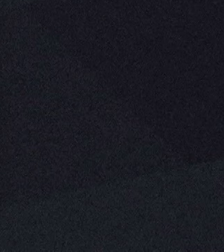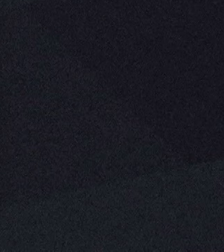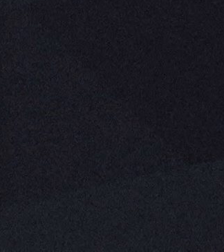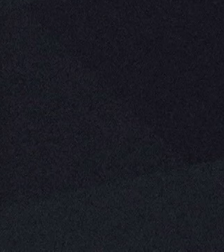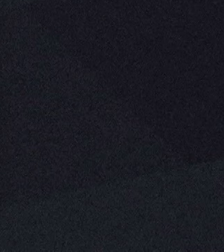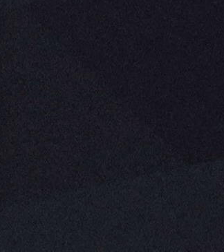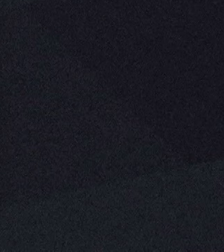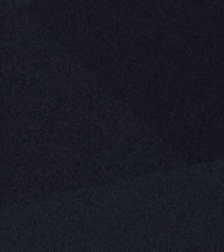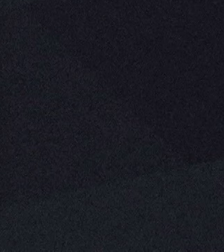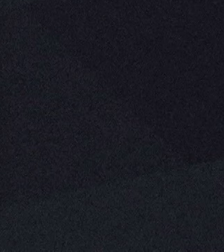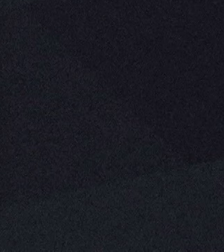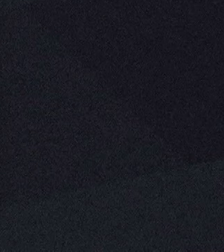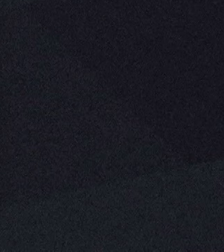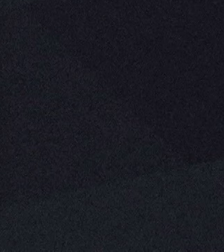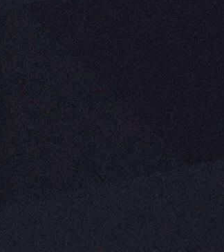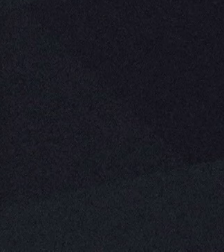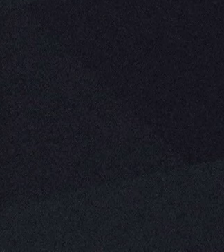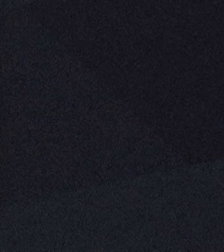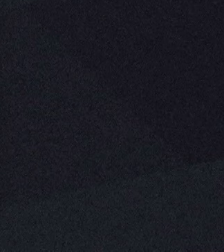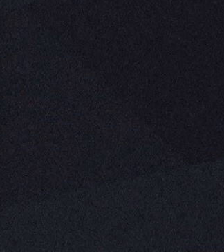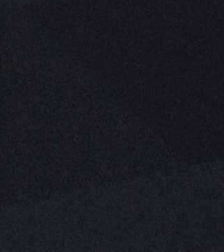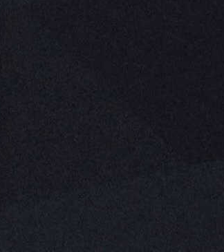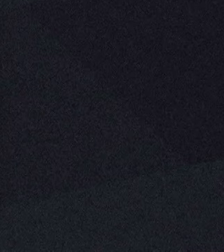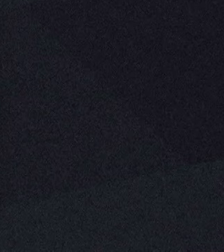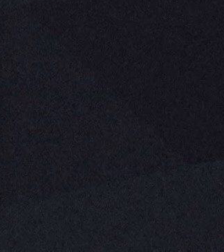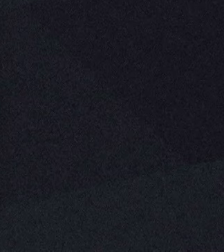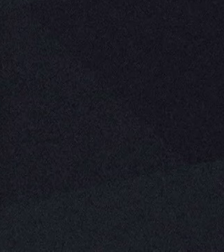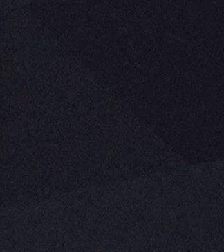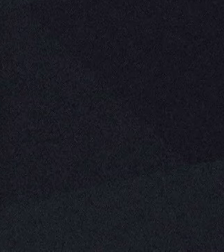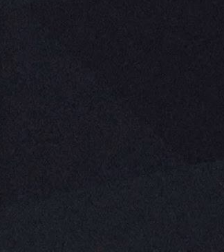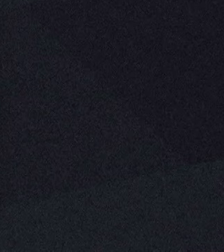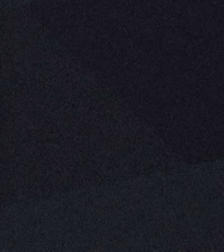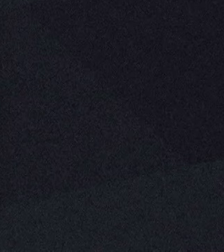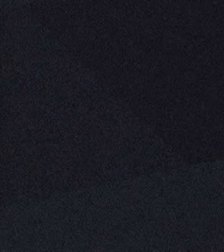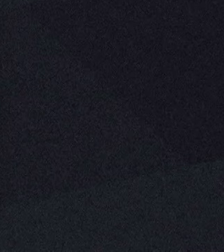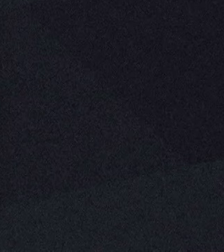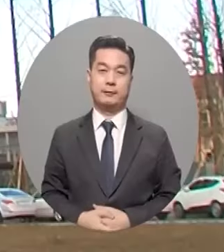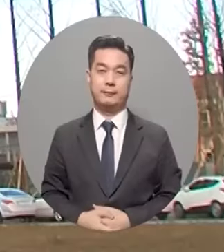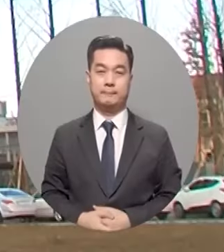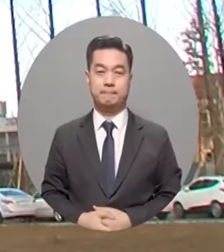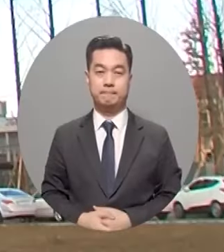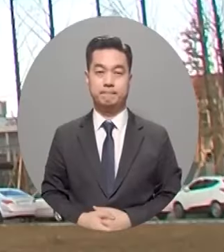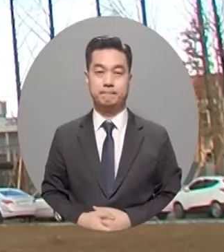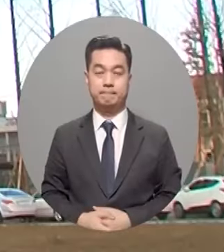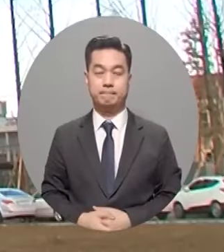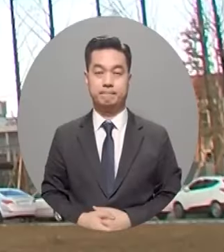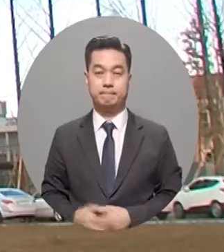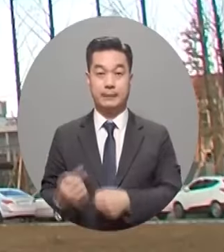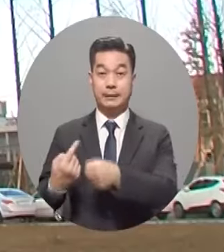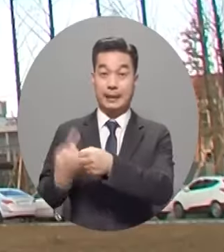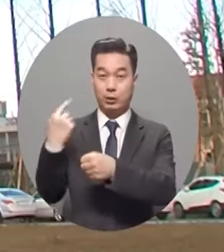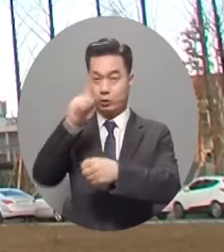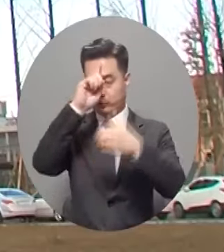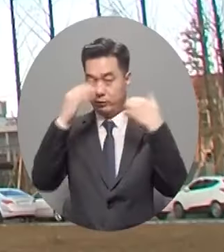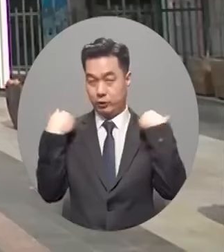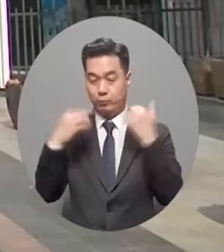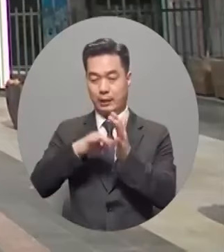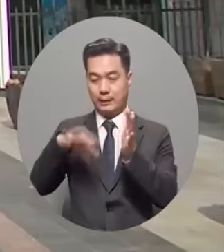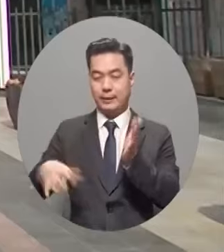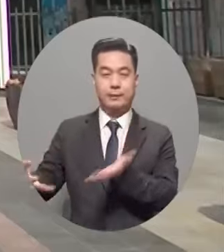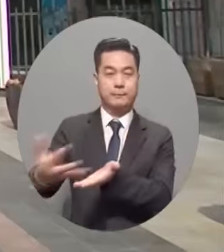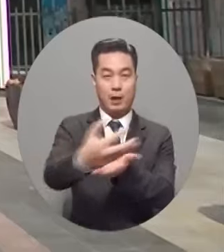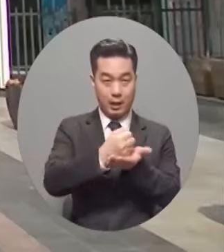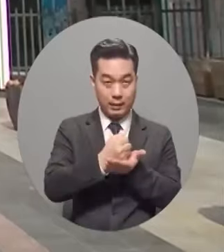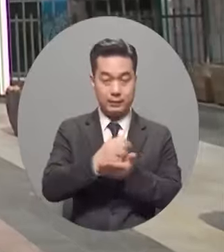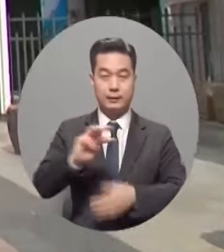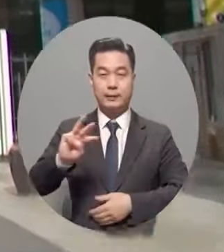관리를 벗어나 발표를 연기한 저희를 의심 할수밖에 없다고 주장했습니다 지난해 정부가 걷어들인 국세는